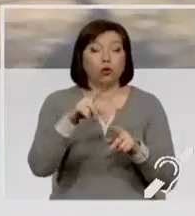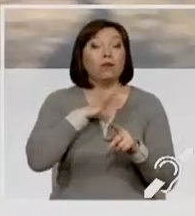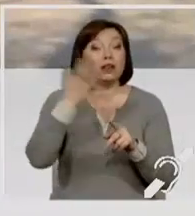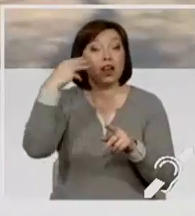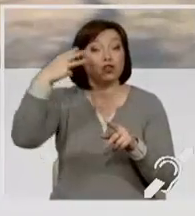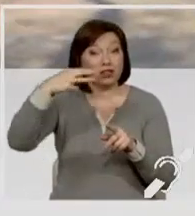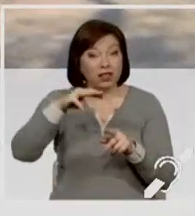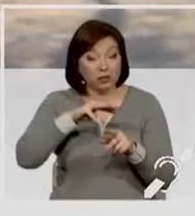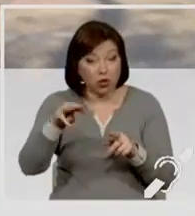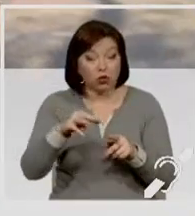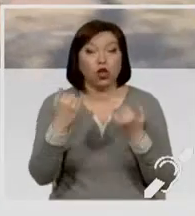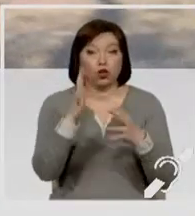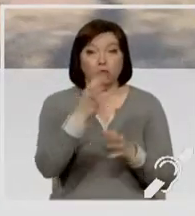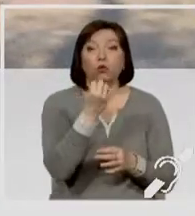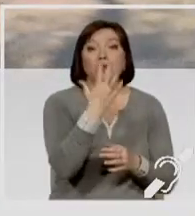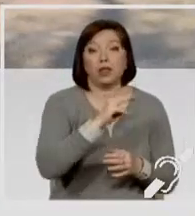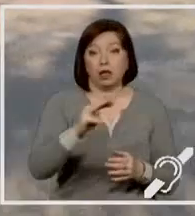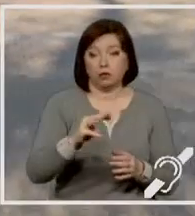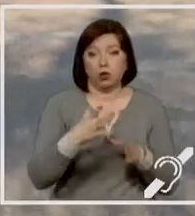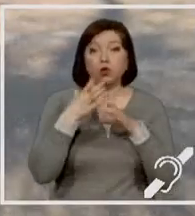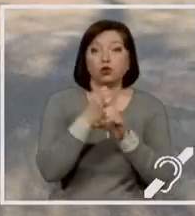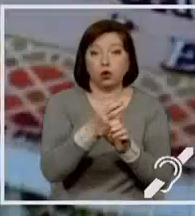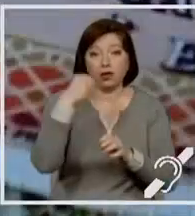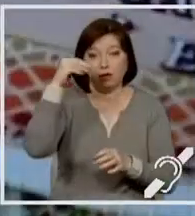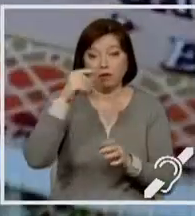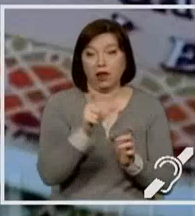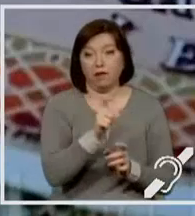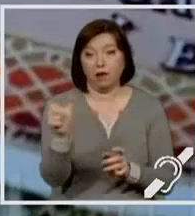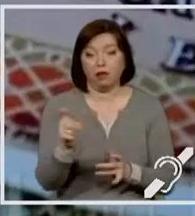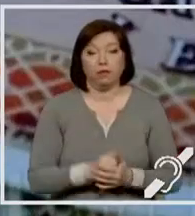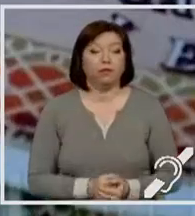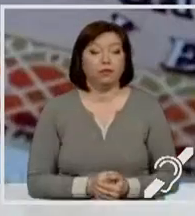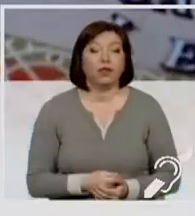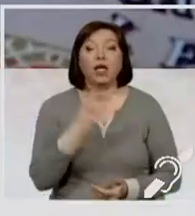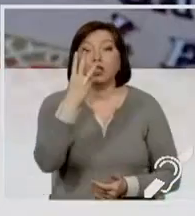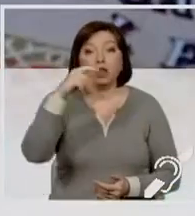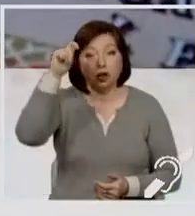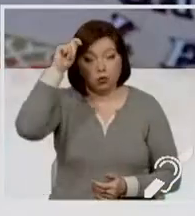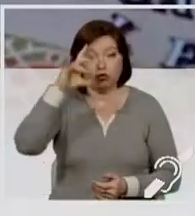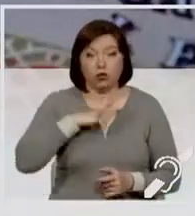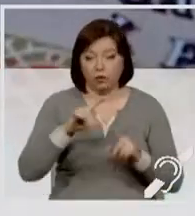la 30 la 15 minute. Trei bărbați au fost prinși